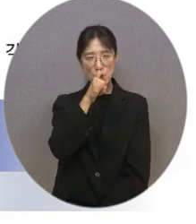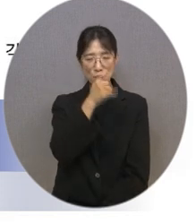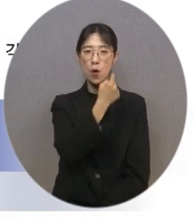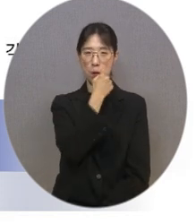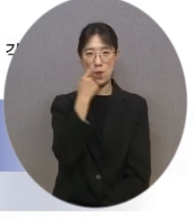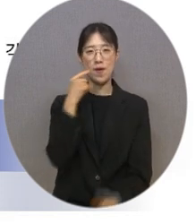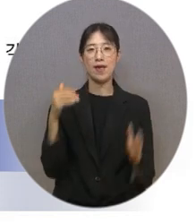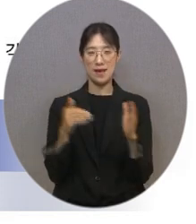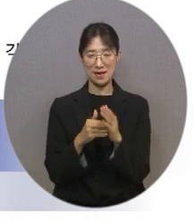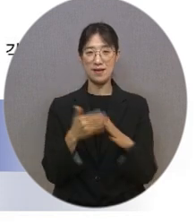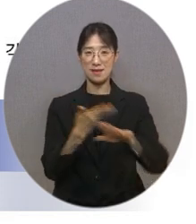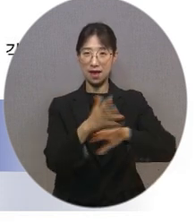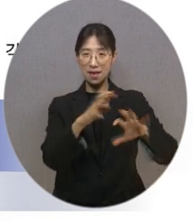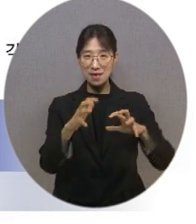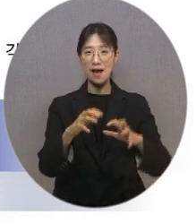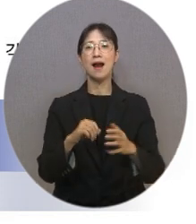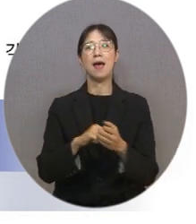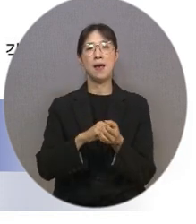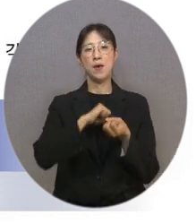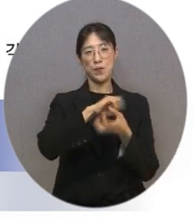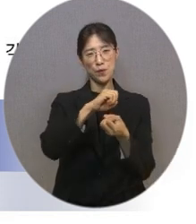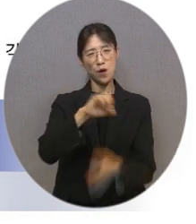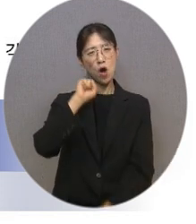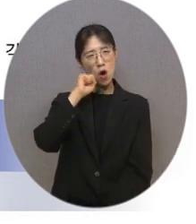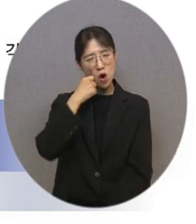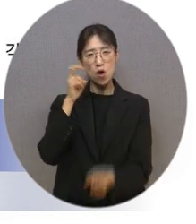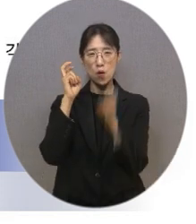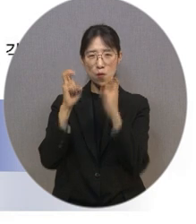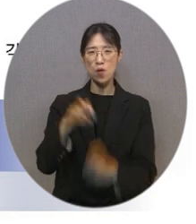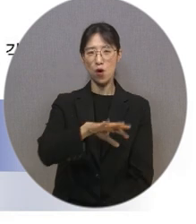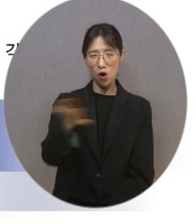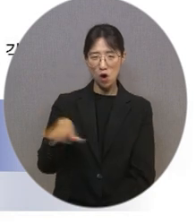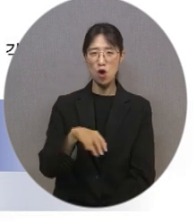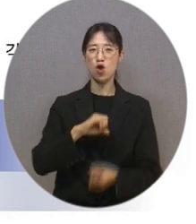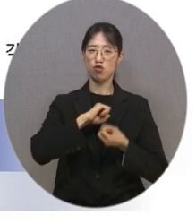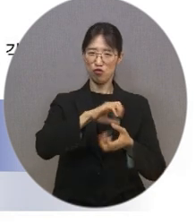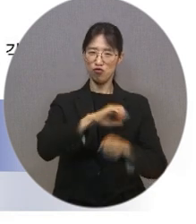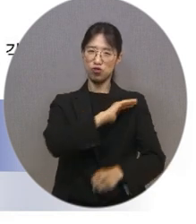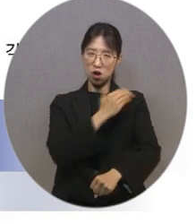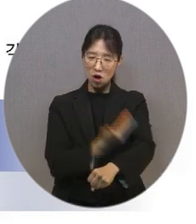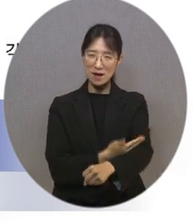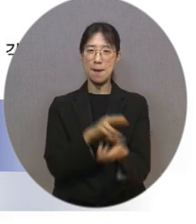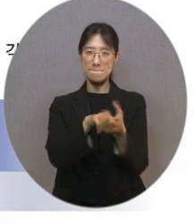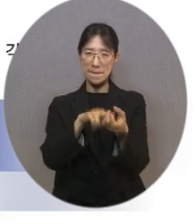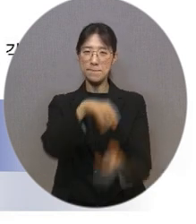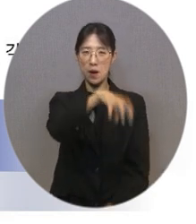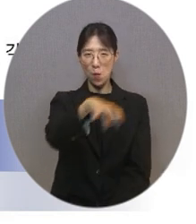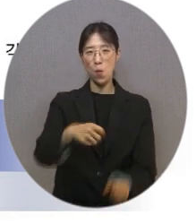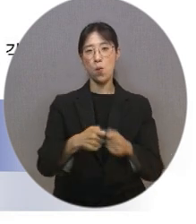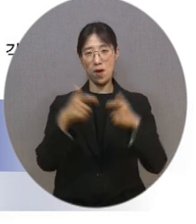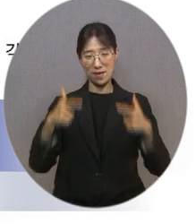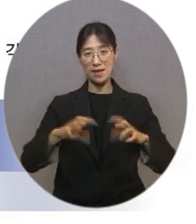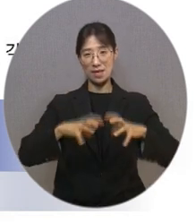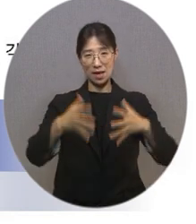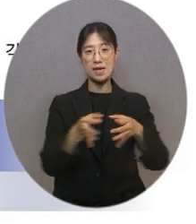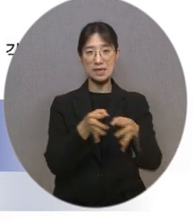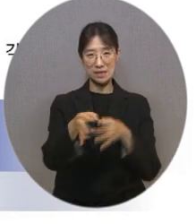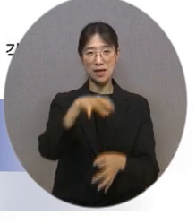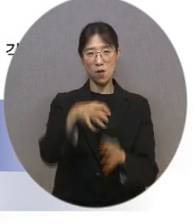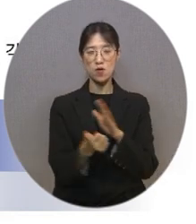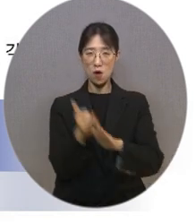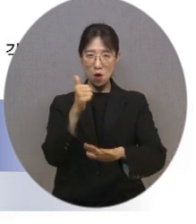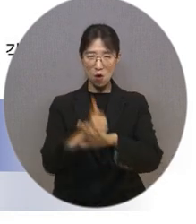확인했다며 해외 진출에 어려움을 겪는 기업들의 수출 역량과 팔로를 확대해 세계 시장에서